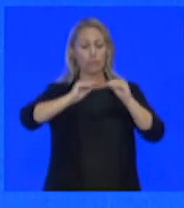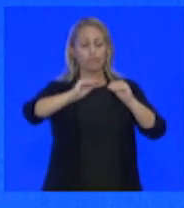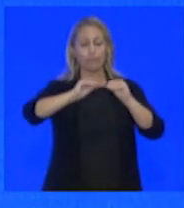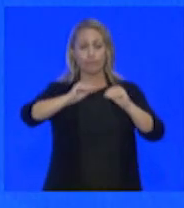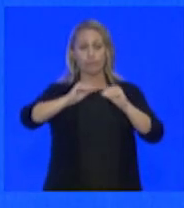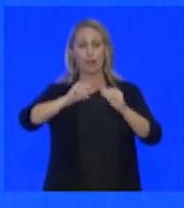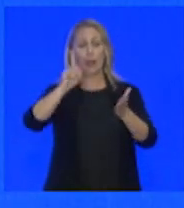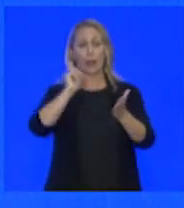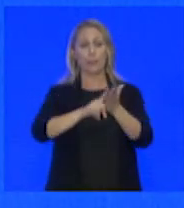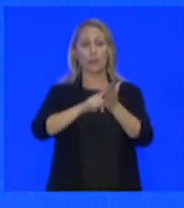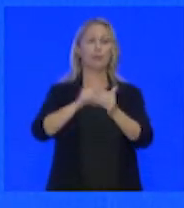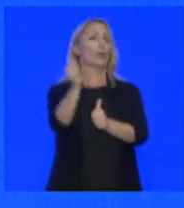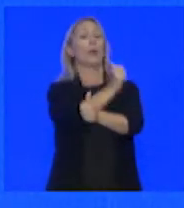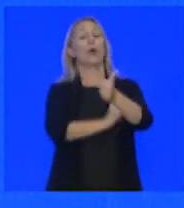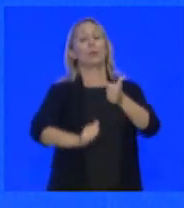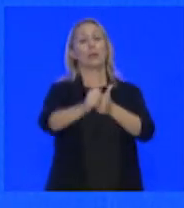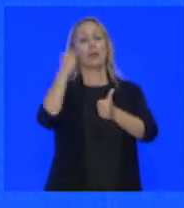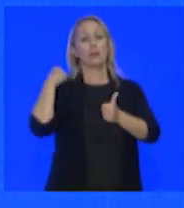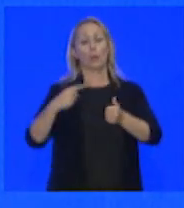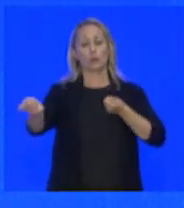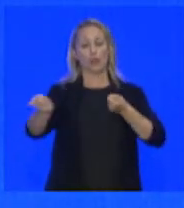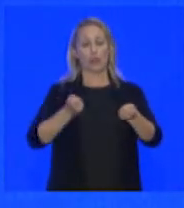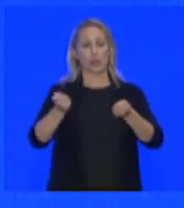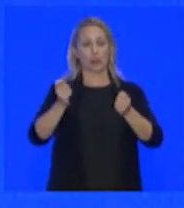Κέντρου Δημόσιας Διοίκησης και Αυτοδιοίκησης.